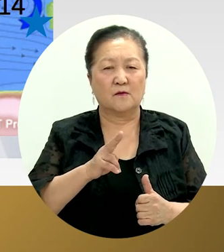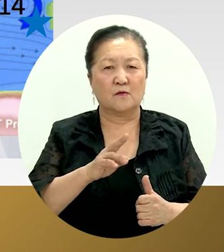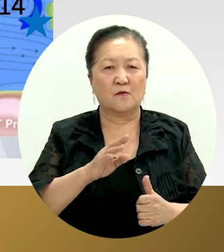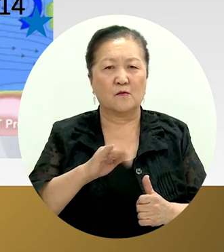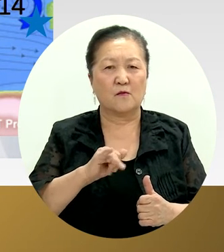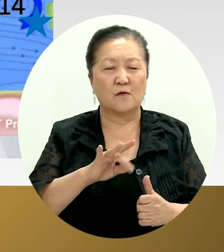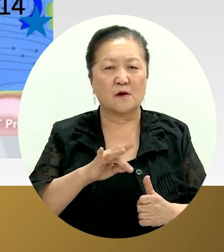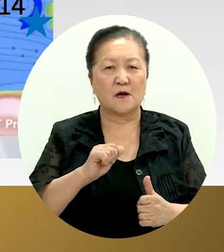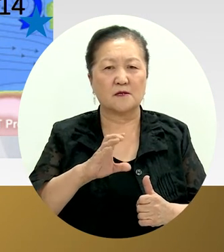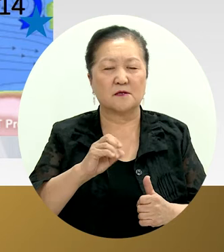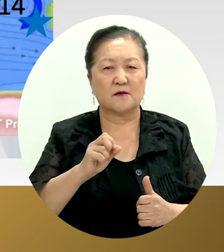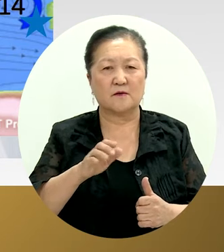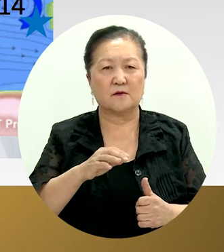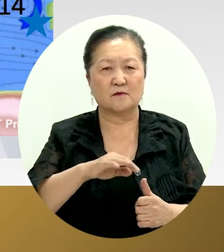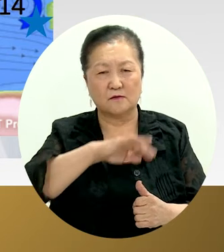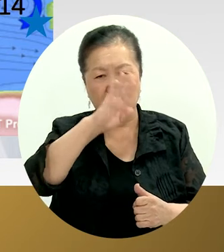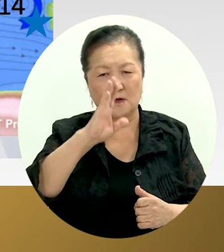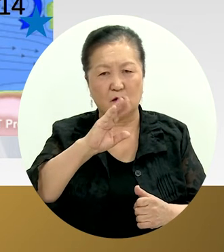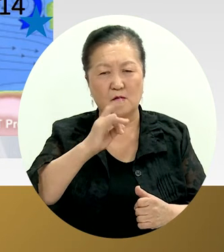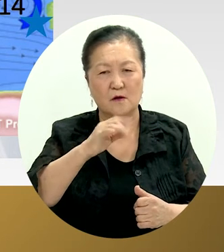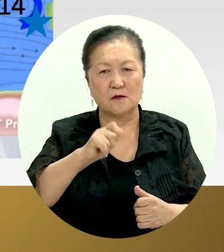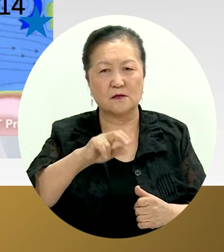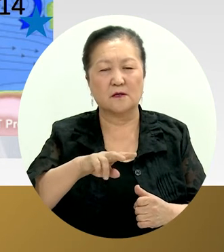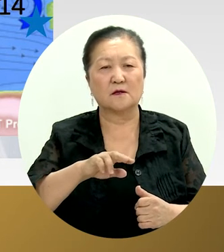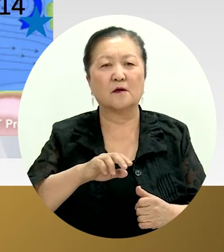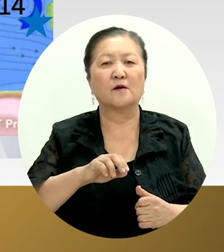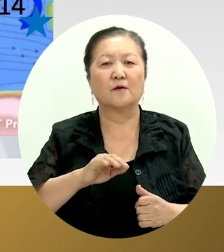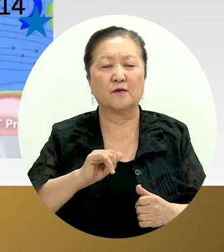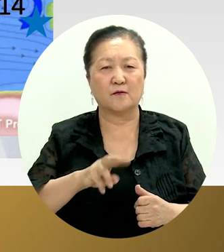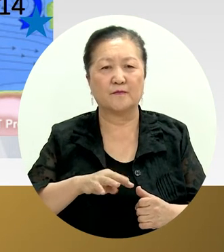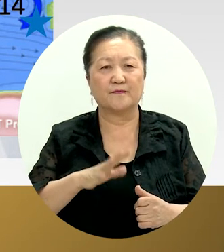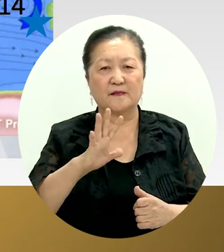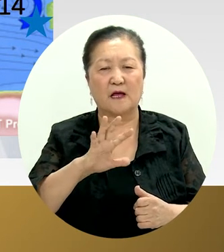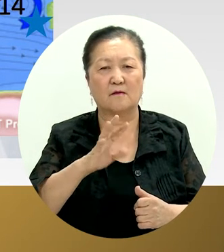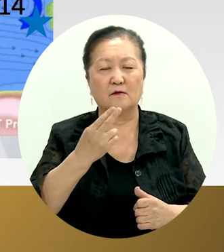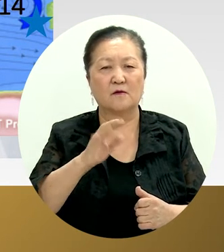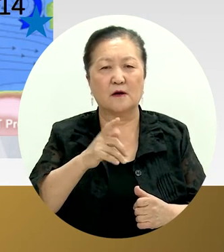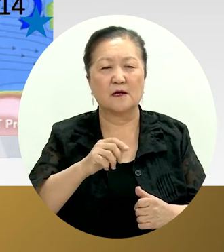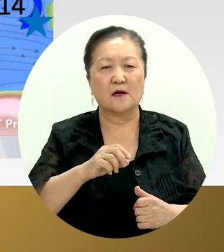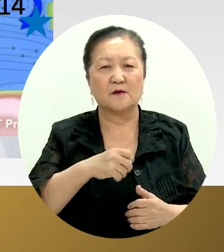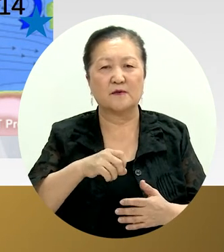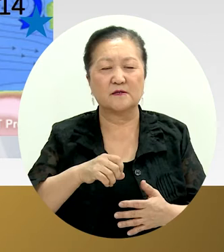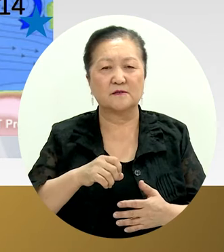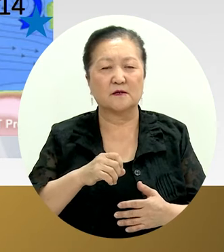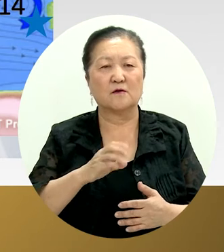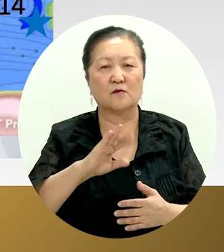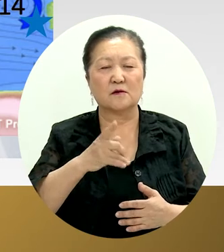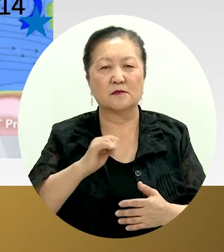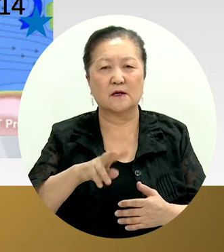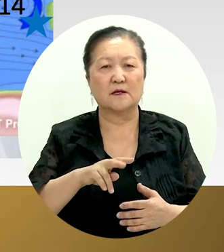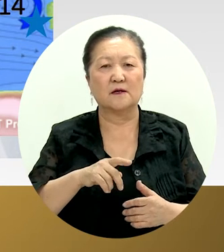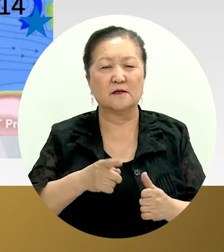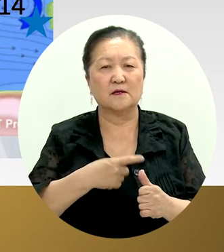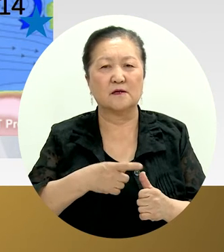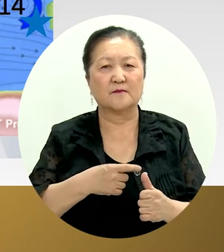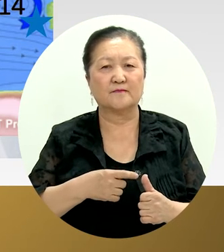Курасиогийн дулаан урсгал байна нэ. За. Тав дугаараар тэмдэглэсэн урсгалыг саараараа хүүхдүүдээ. За Австрал ТВ-ийн зүүн